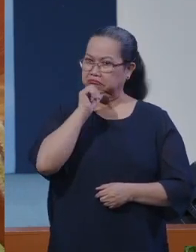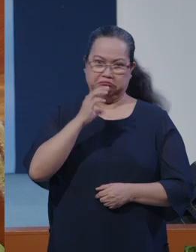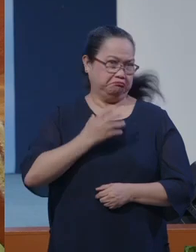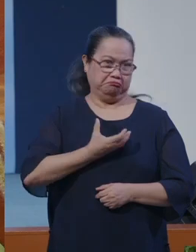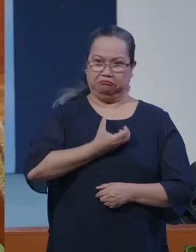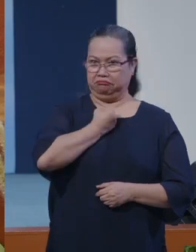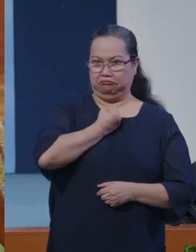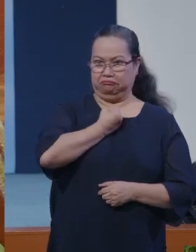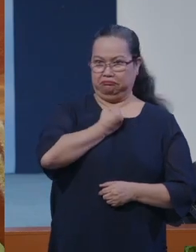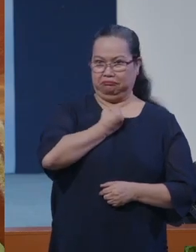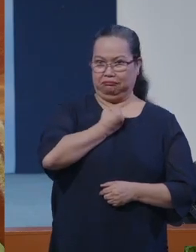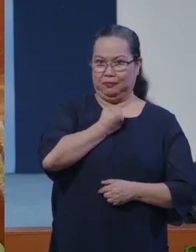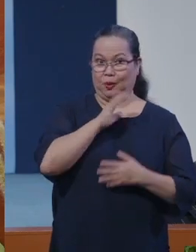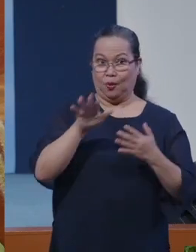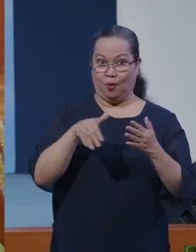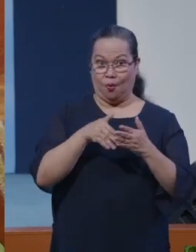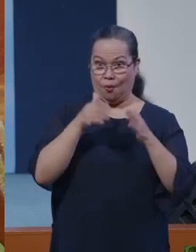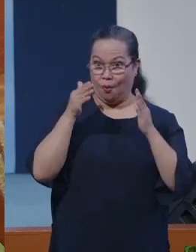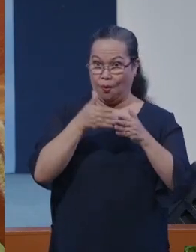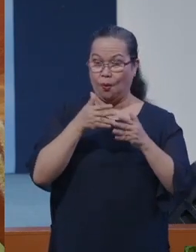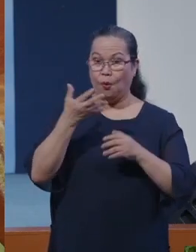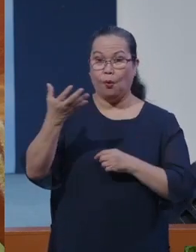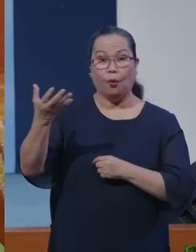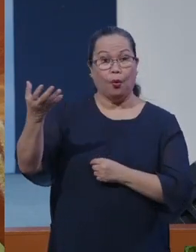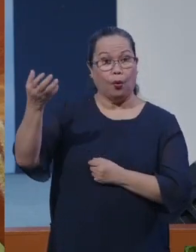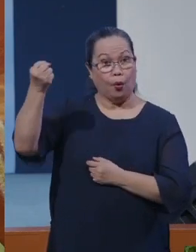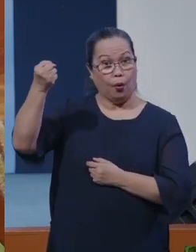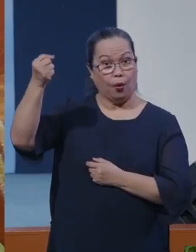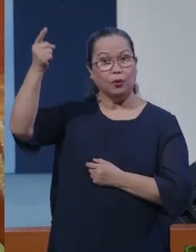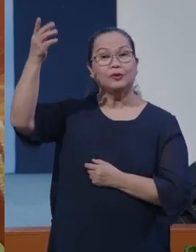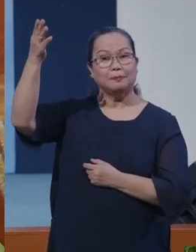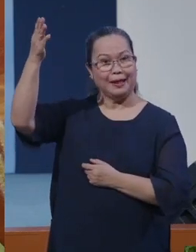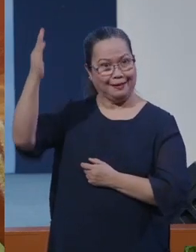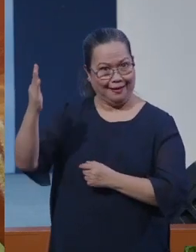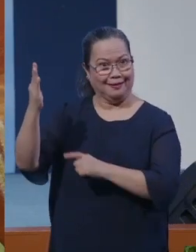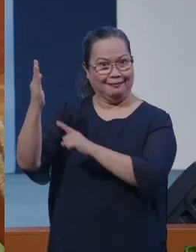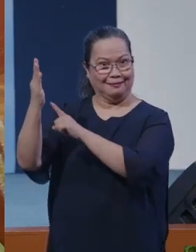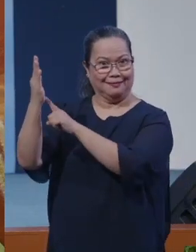tinatangkilik ay pag-aari ng Panginoon.